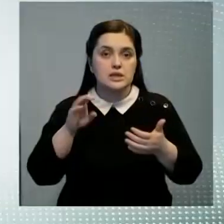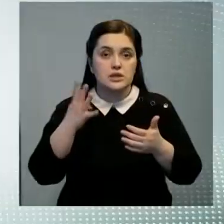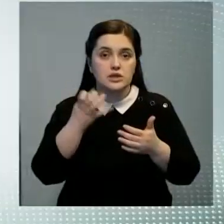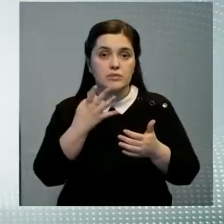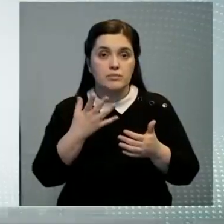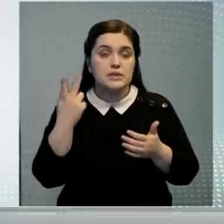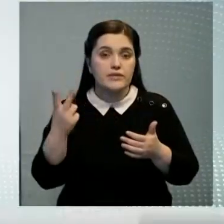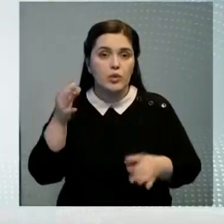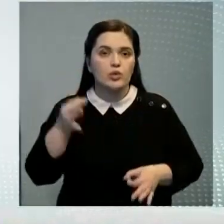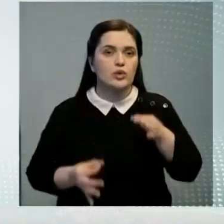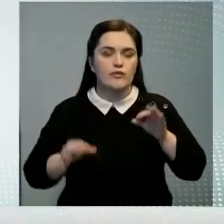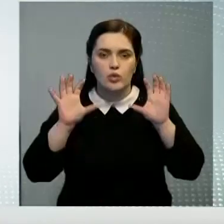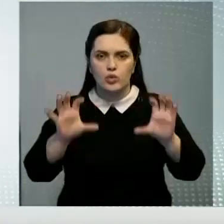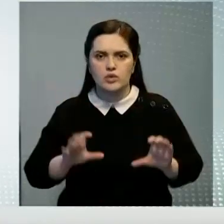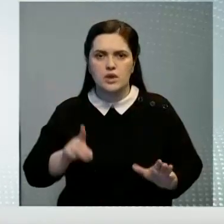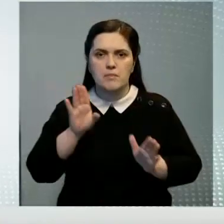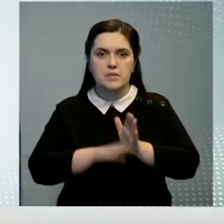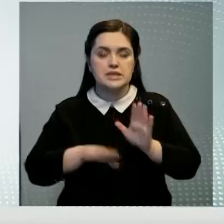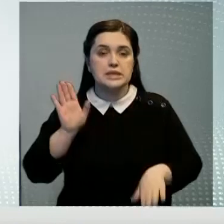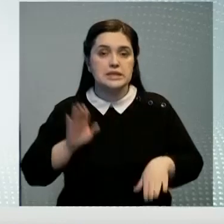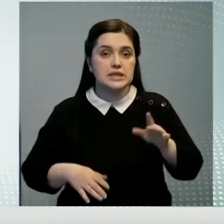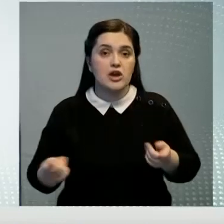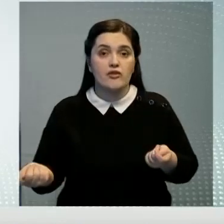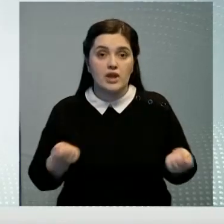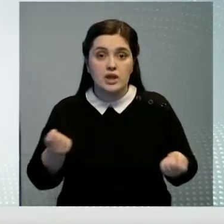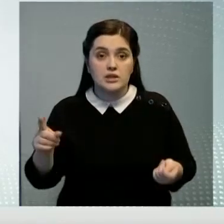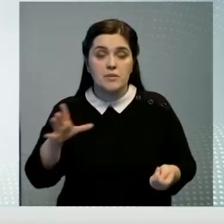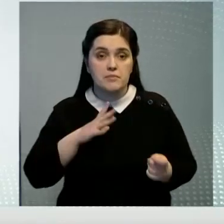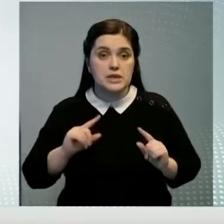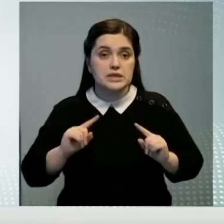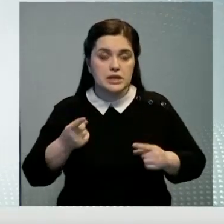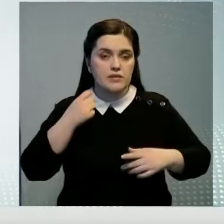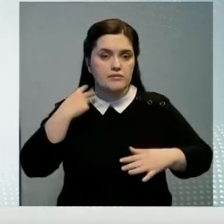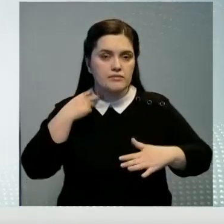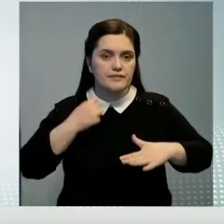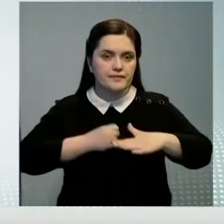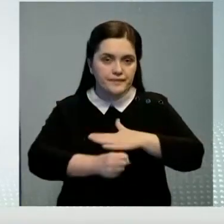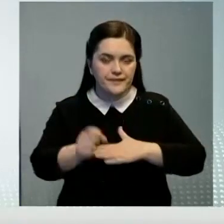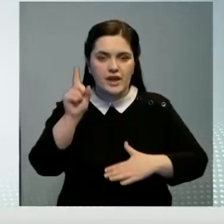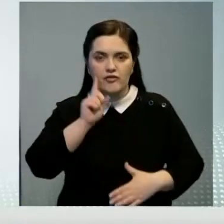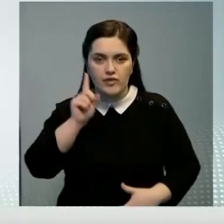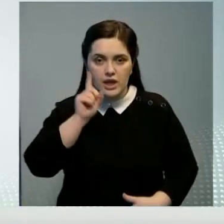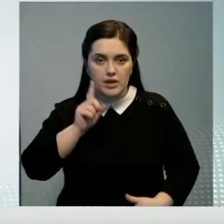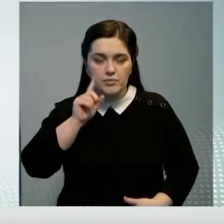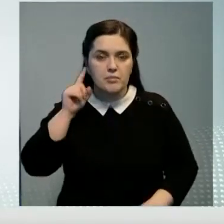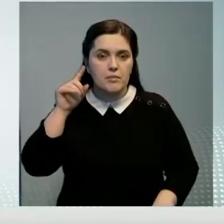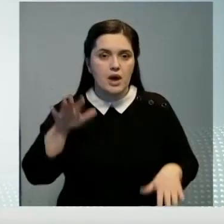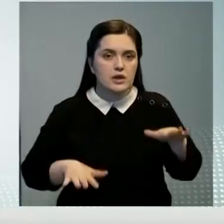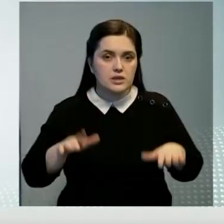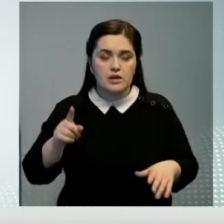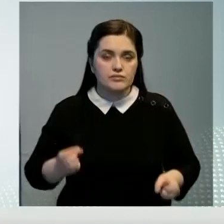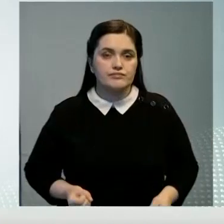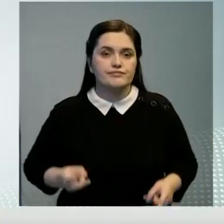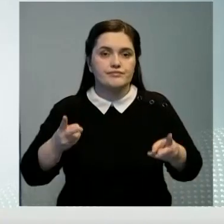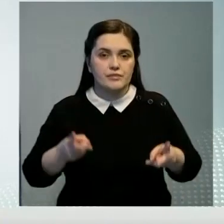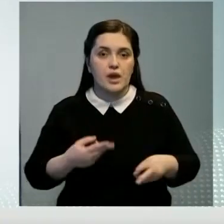Уголовного кодекса «Бездействие власти». Накануне Бектанов был задержан и водворен в изолятор временного содержания по подозрению в совершении